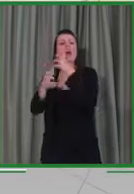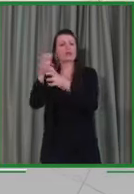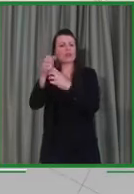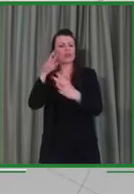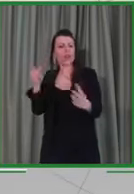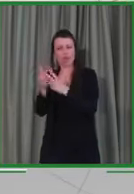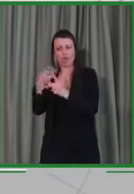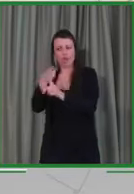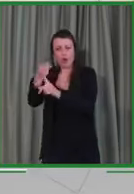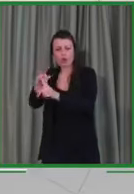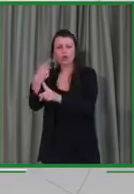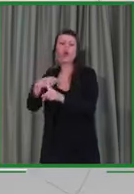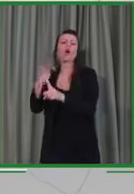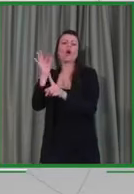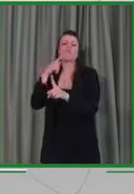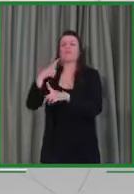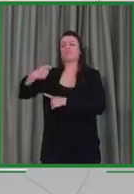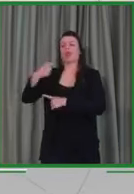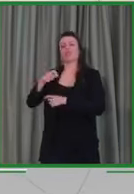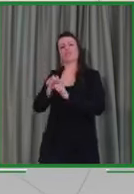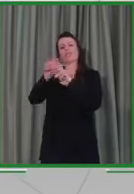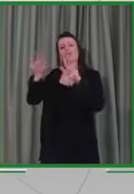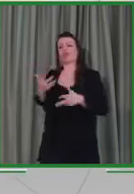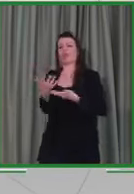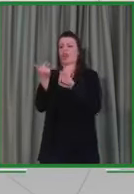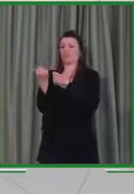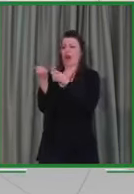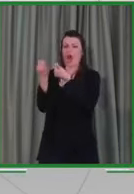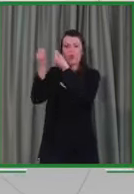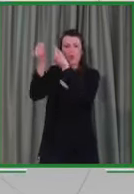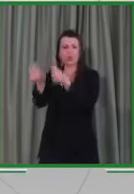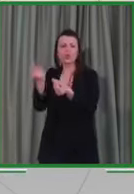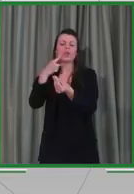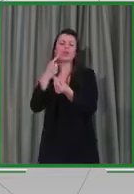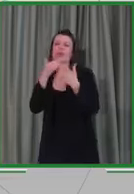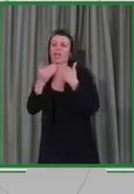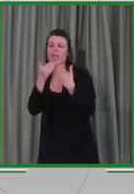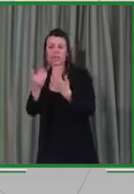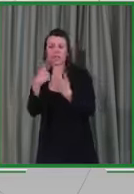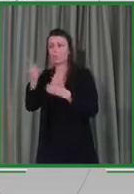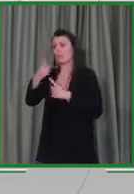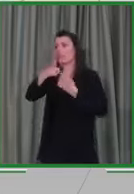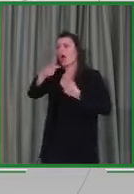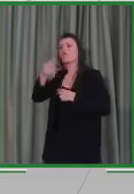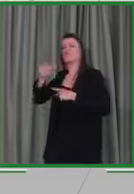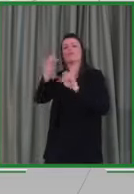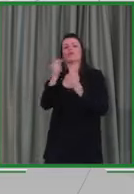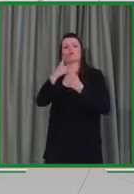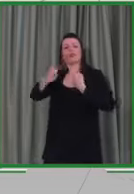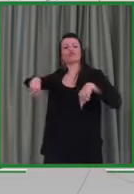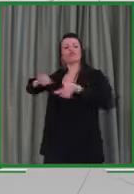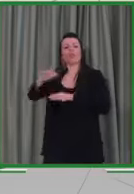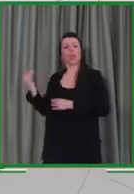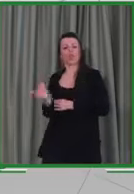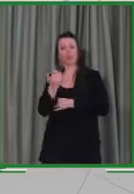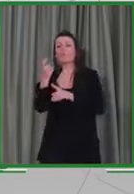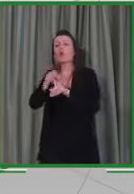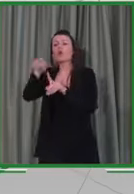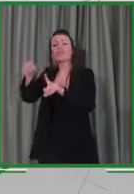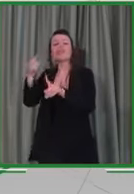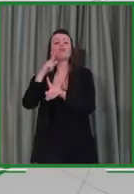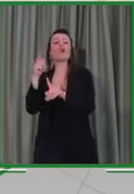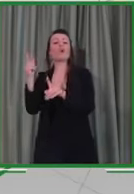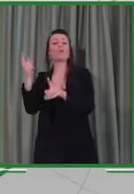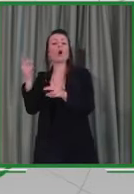del presidente fontana di tutta la giunta per lo straordinario lavoro che l'ospedale papa giovanni è stato in grado di fare di